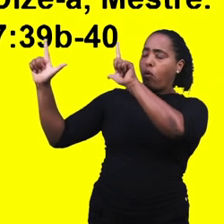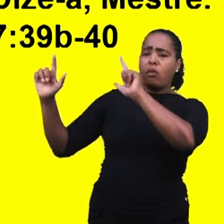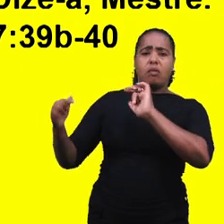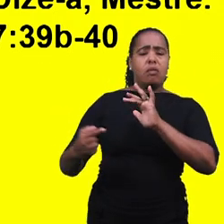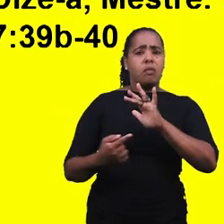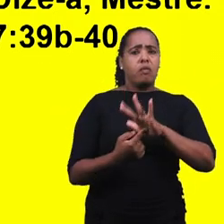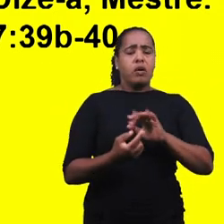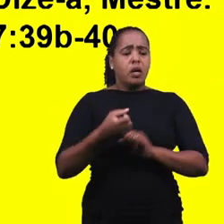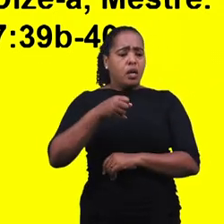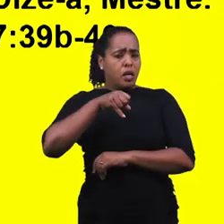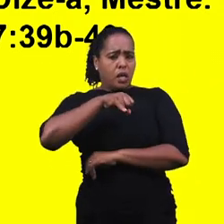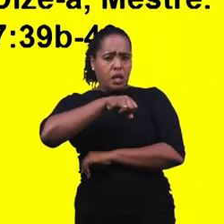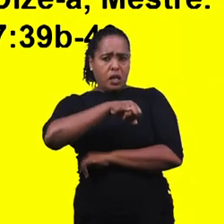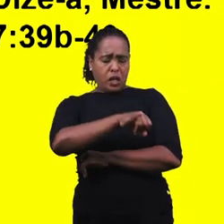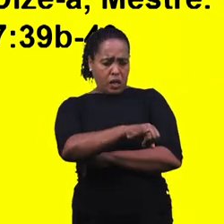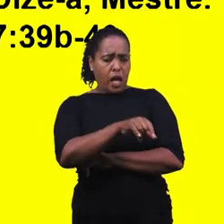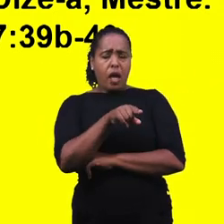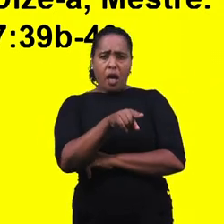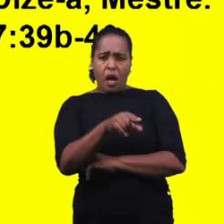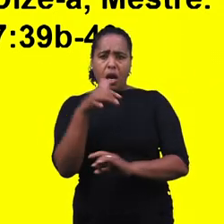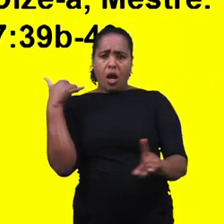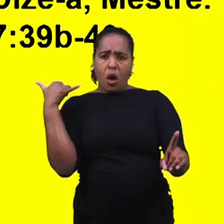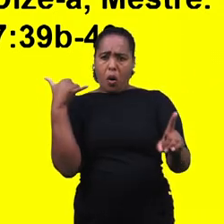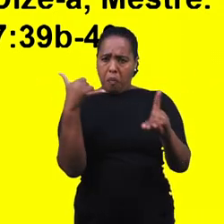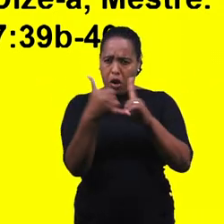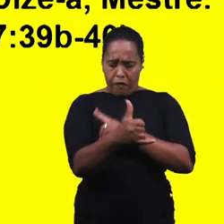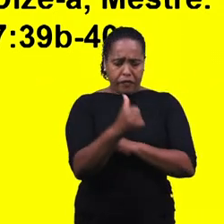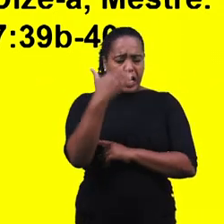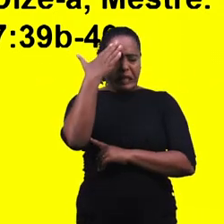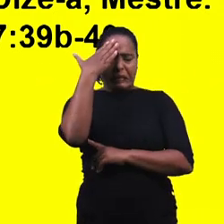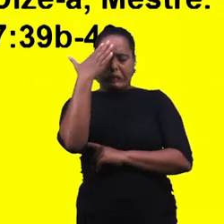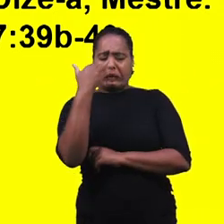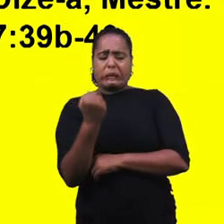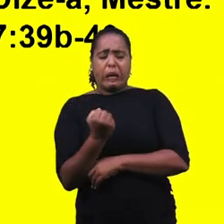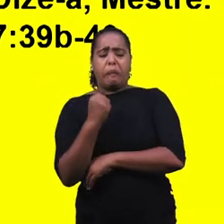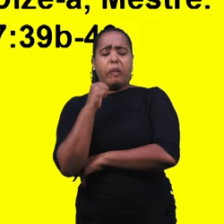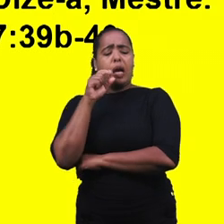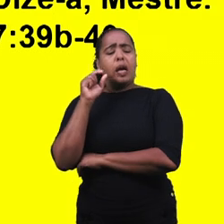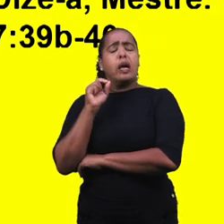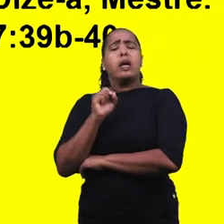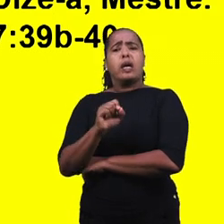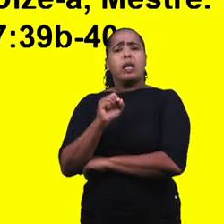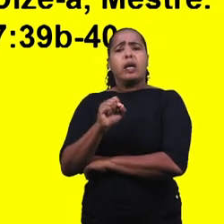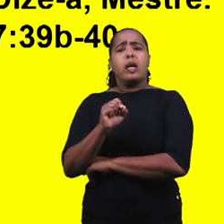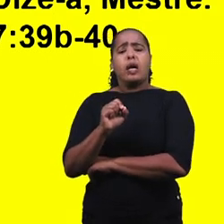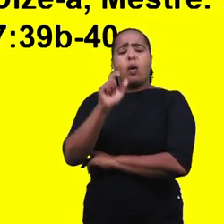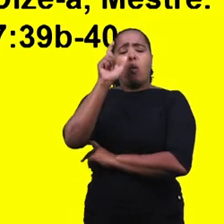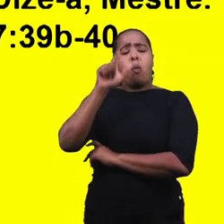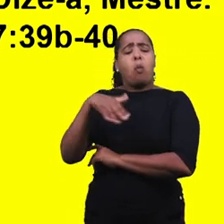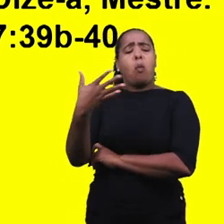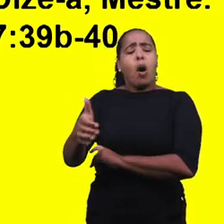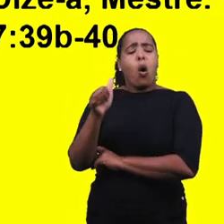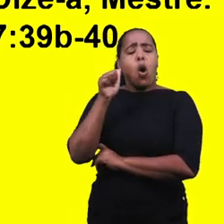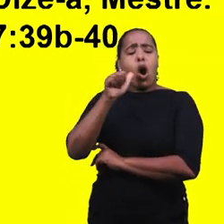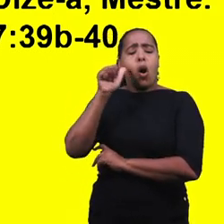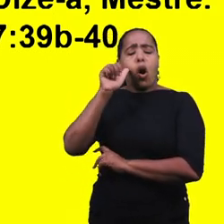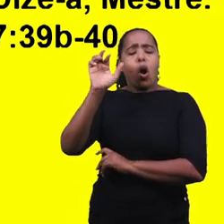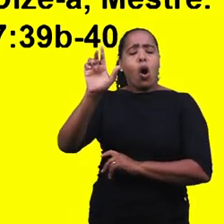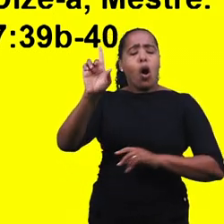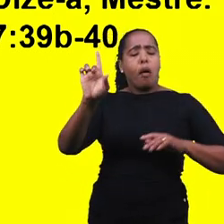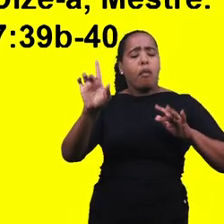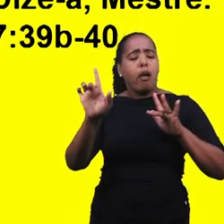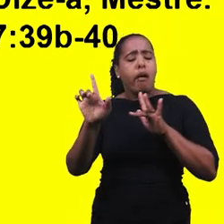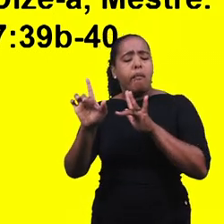Si celui-ci était prophète, il saurait qui et quelle est la femme qui l'a touché, parce que c'est